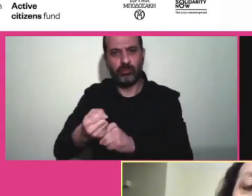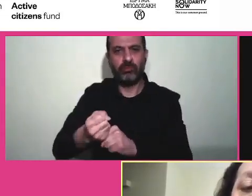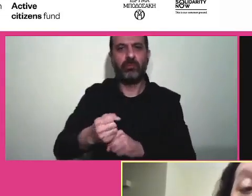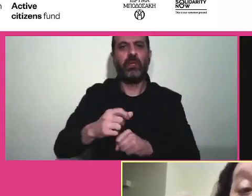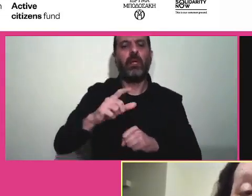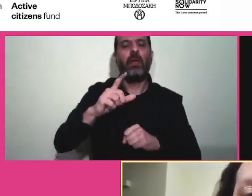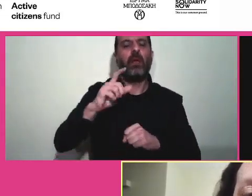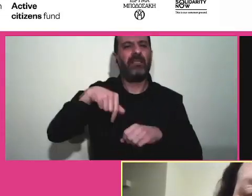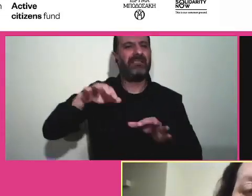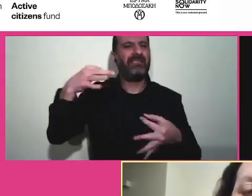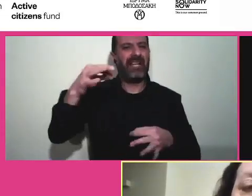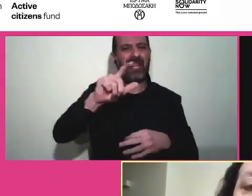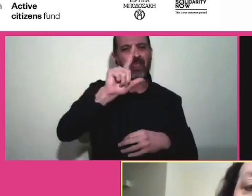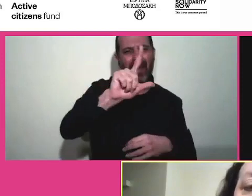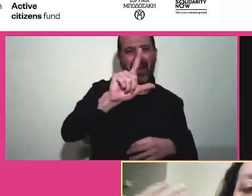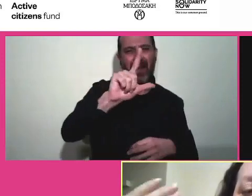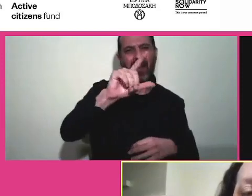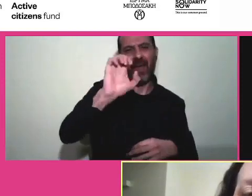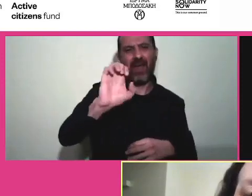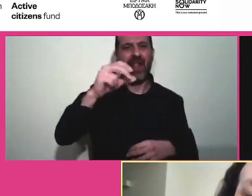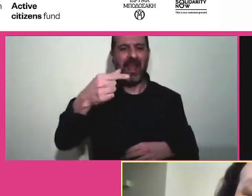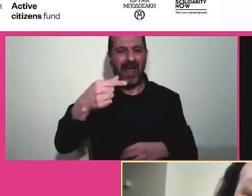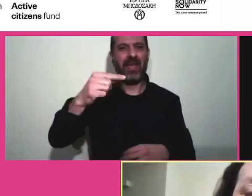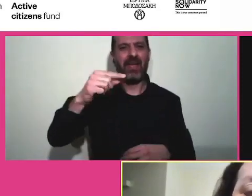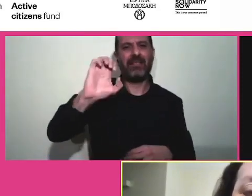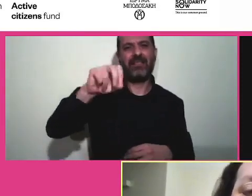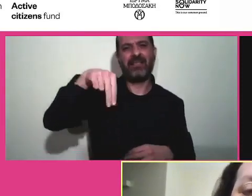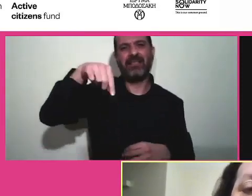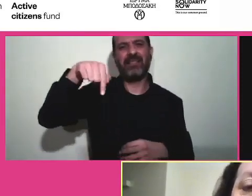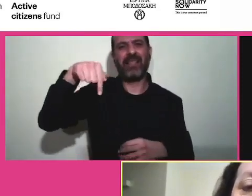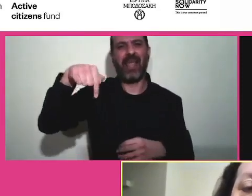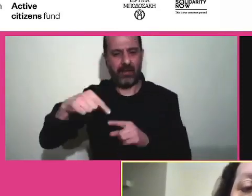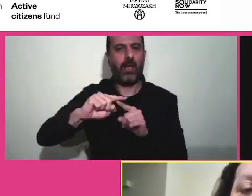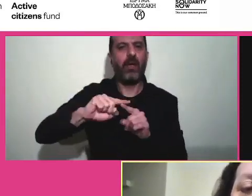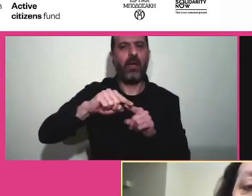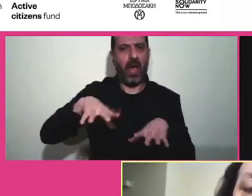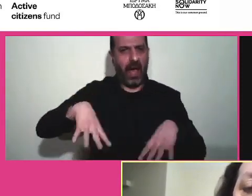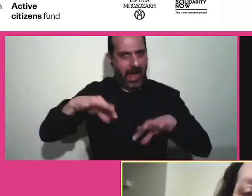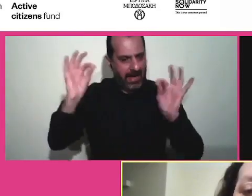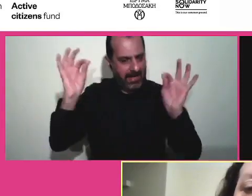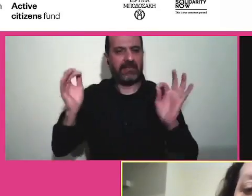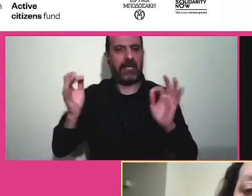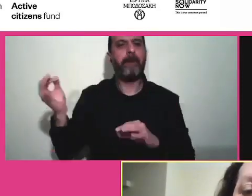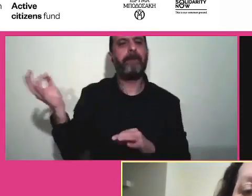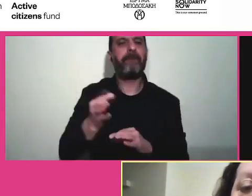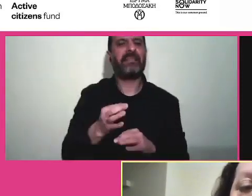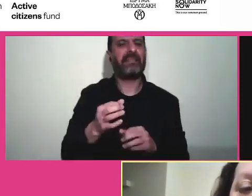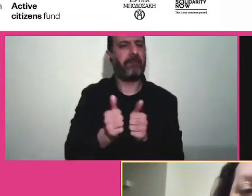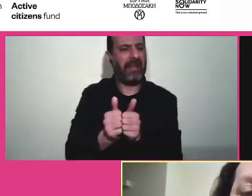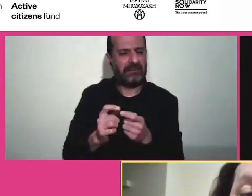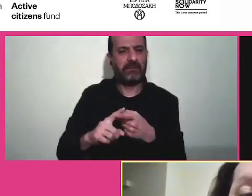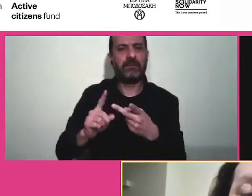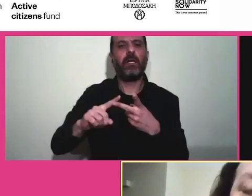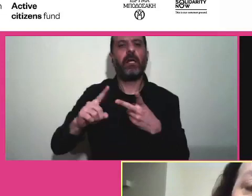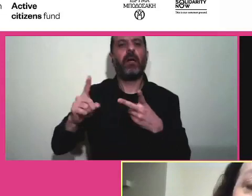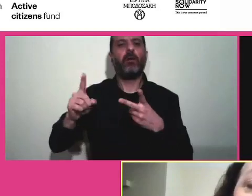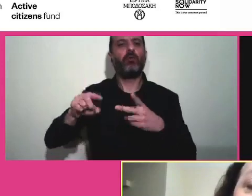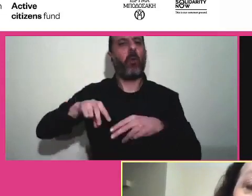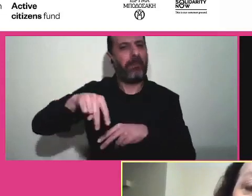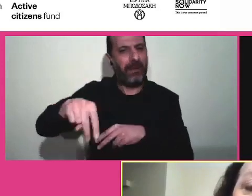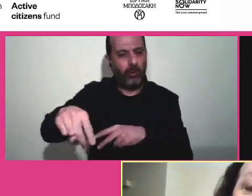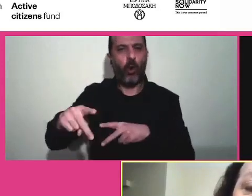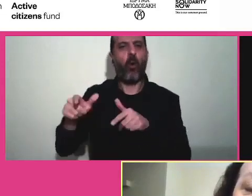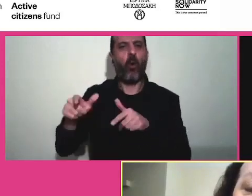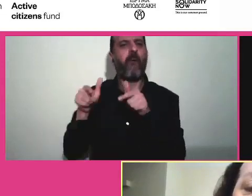Έχει ξεκινήσει και το Best Buddies. Την επόμενη εβδομάδα θα ξεκινήσει και το περπατώ και αντίστοιχα και το φροντίζω.